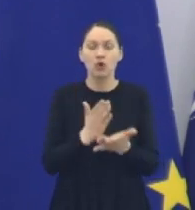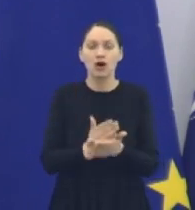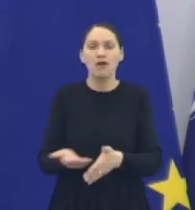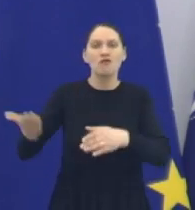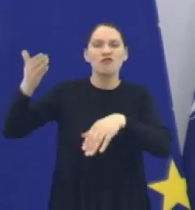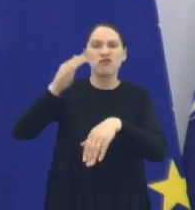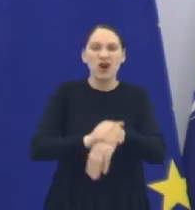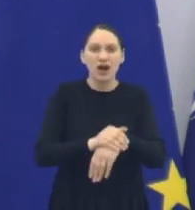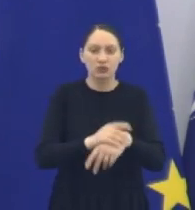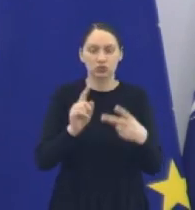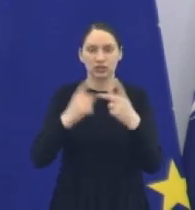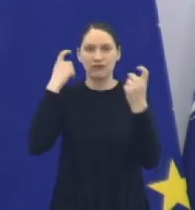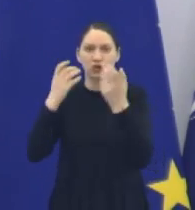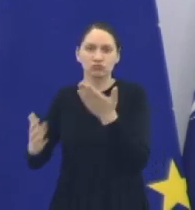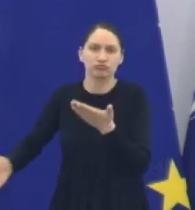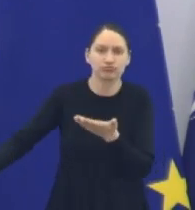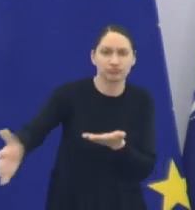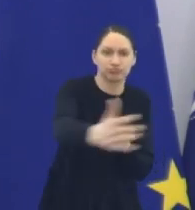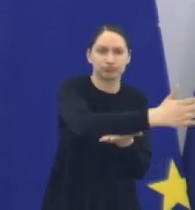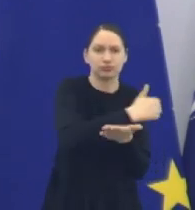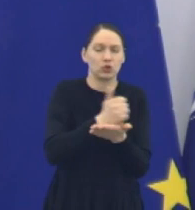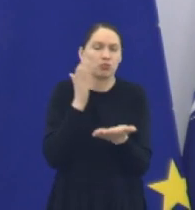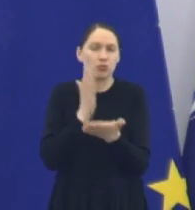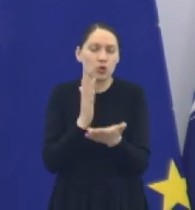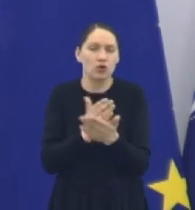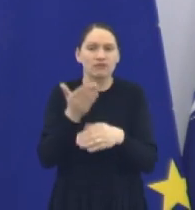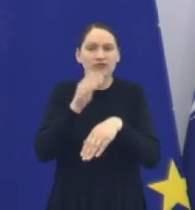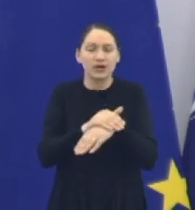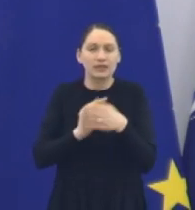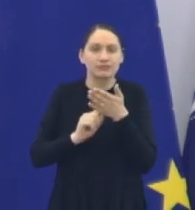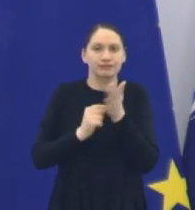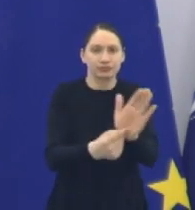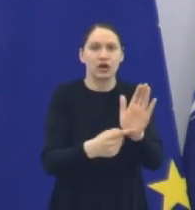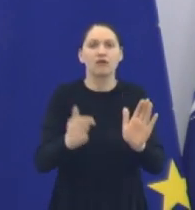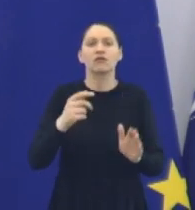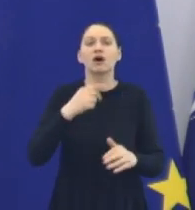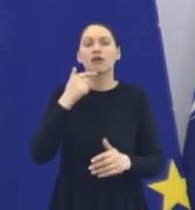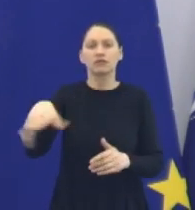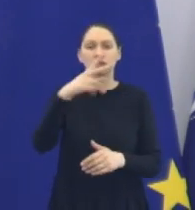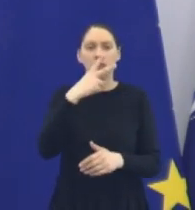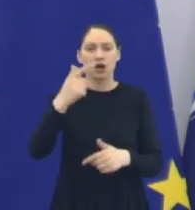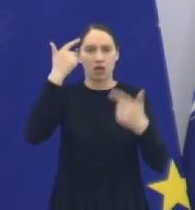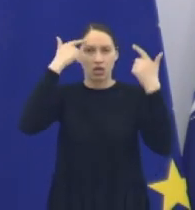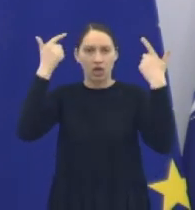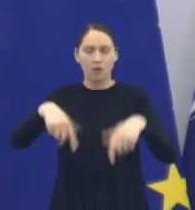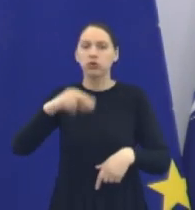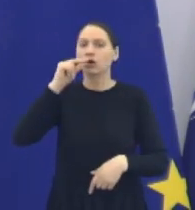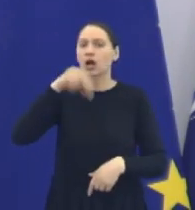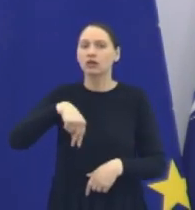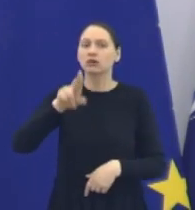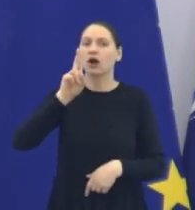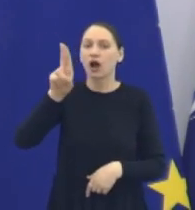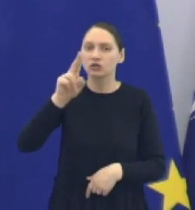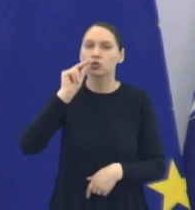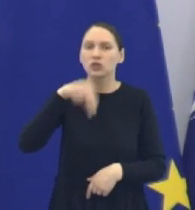ir informaciją, kuri neleistų, nepaliktų nemenkiausio abejonių, kas čia yra nusikaltelis, kokie to